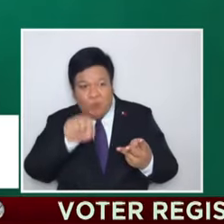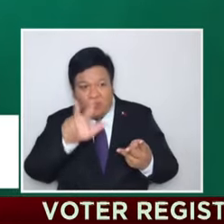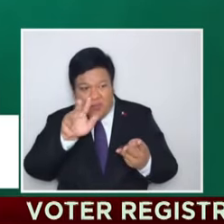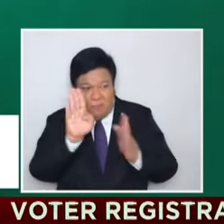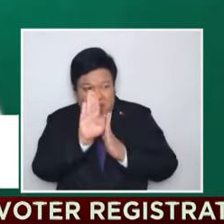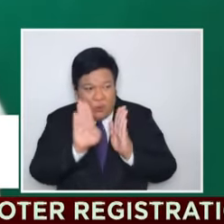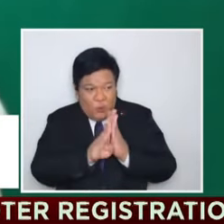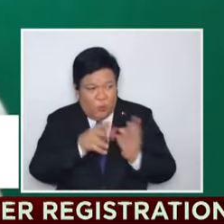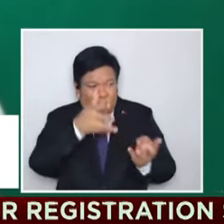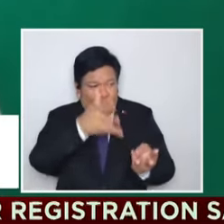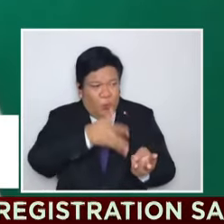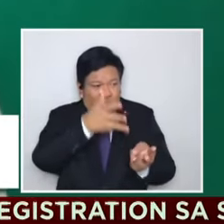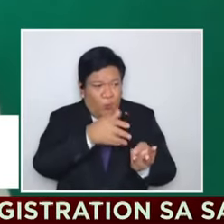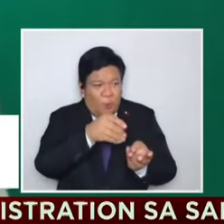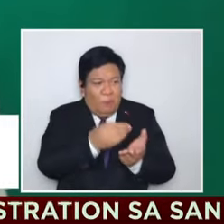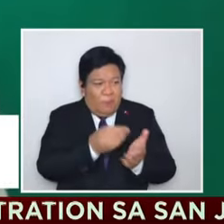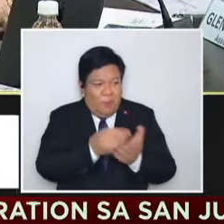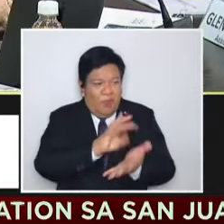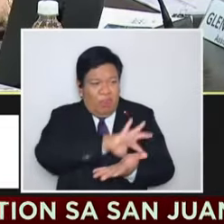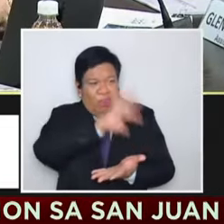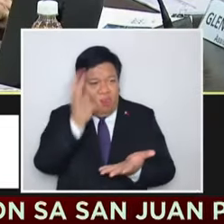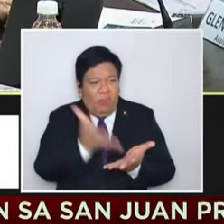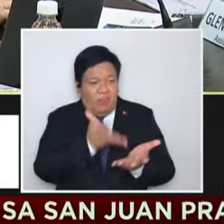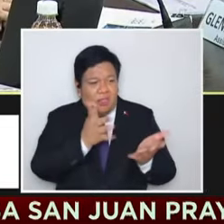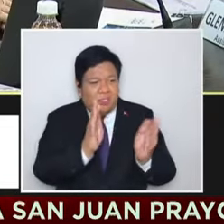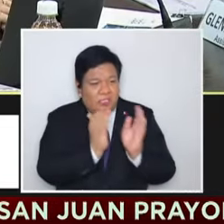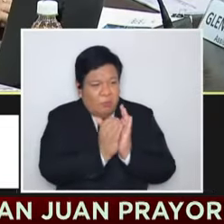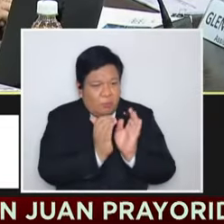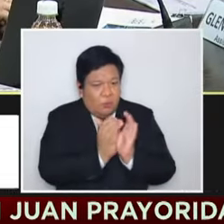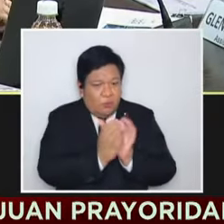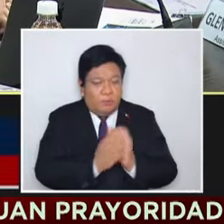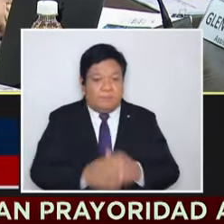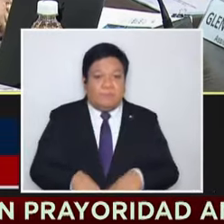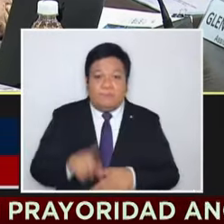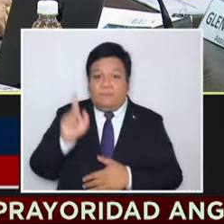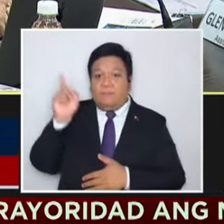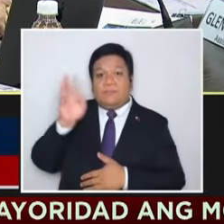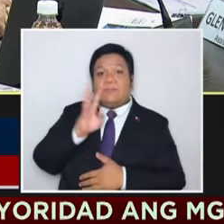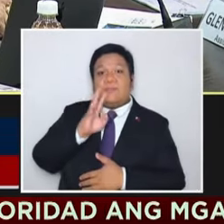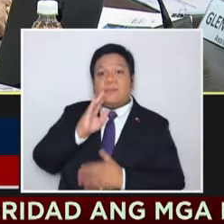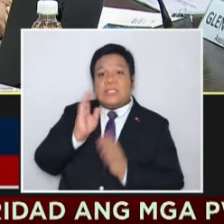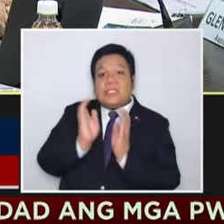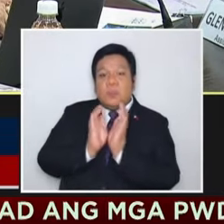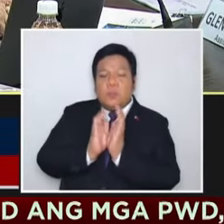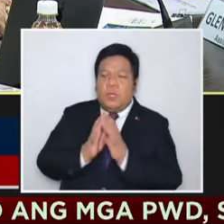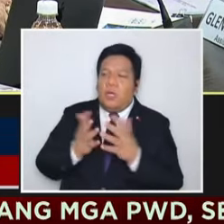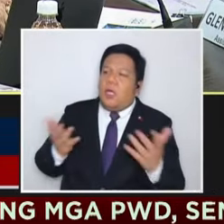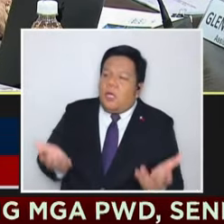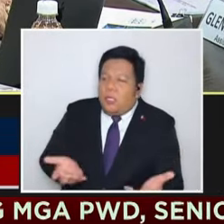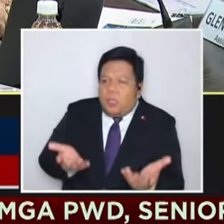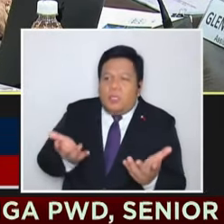sobra-sobrang dami na ng pera ng DSWD. With the termination of the SAP, we'll be able to